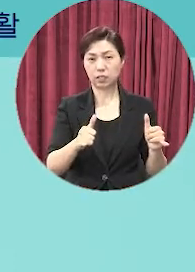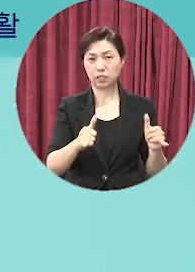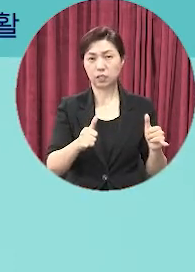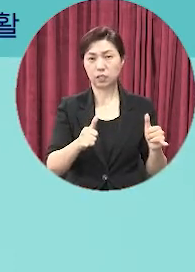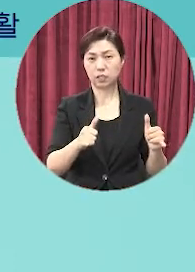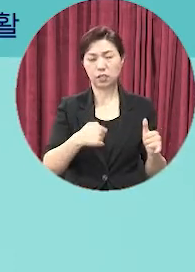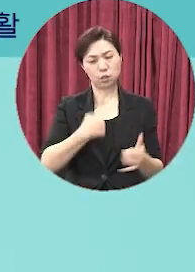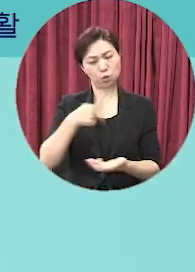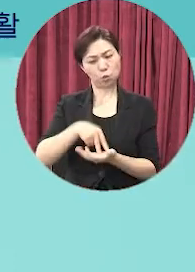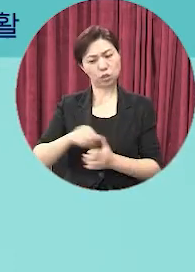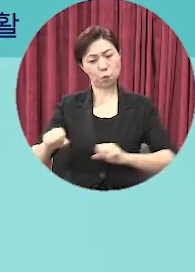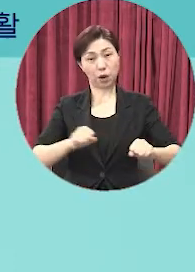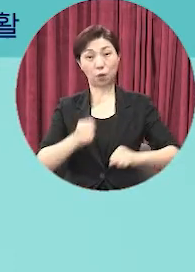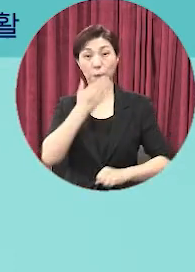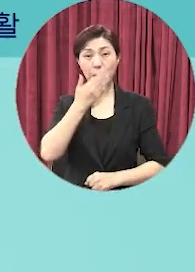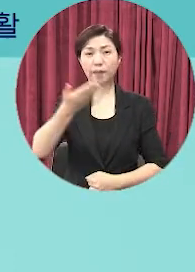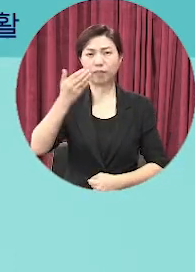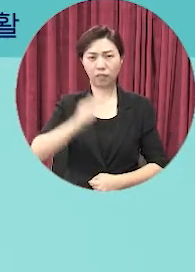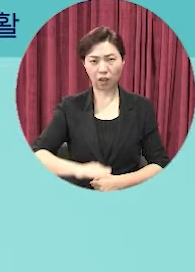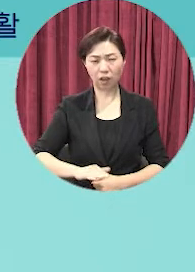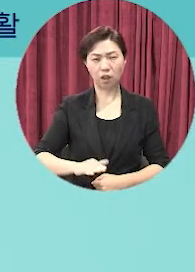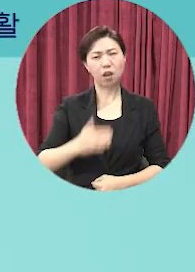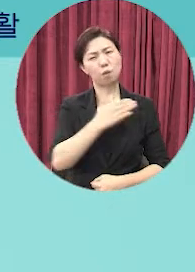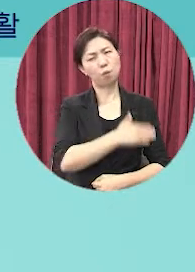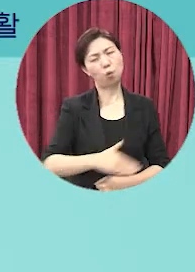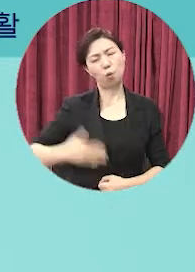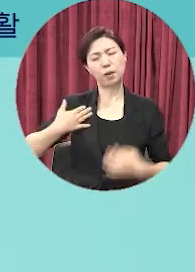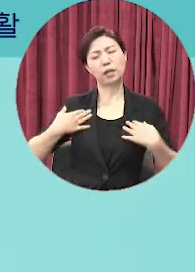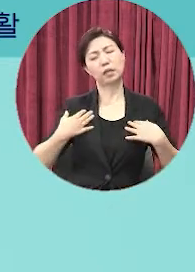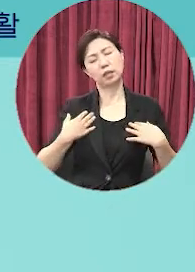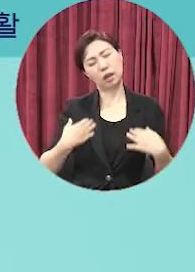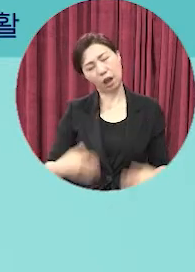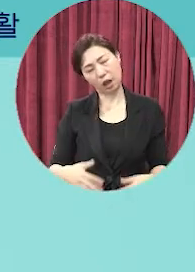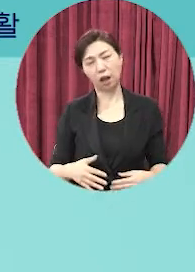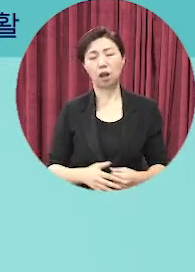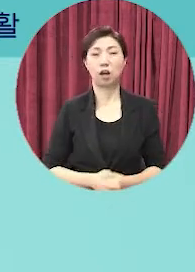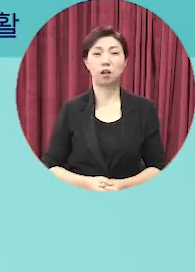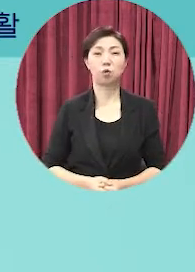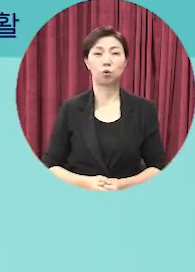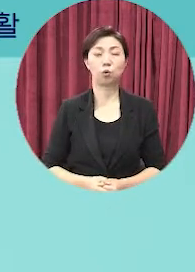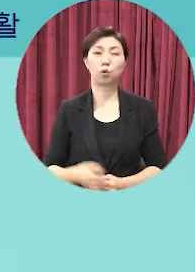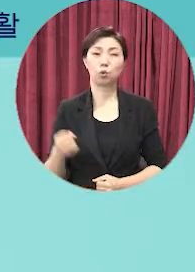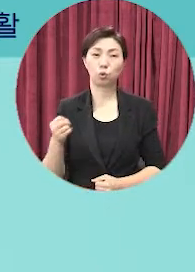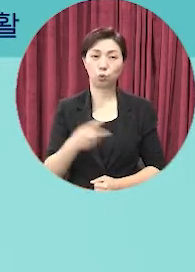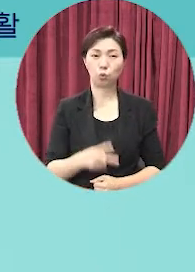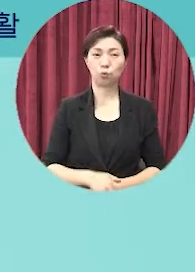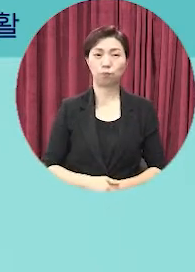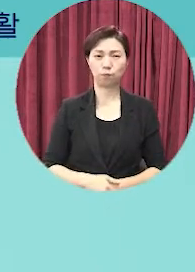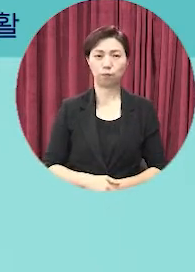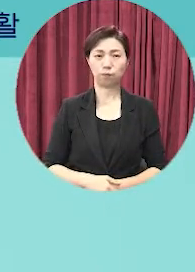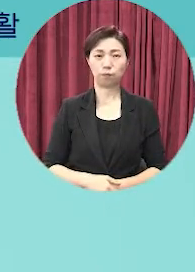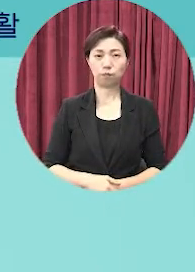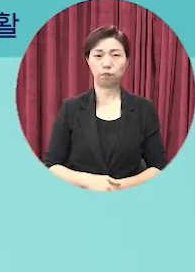독립적인 활동은 가능하지만은 허약 또는 여러 가지